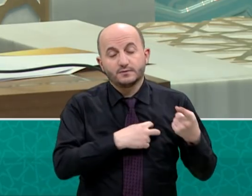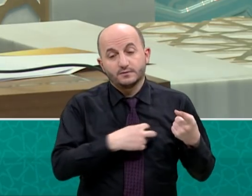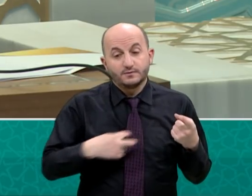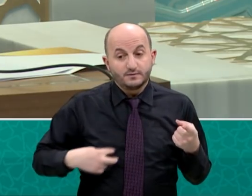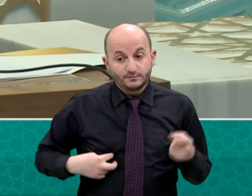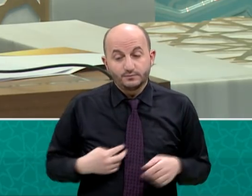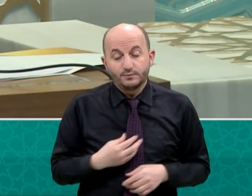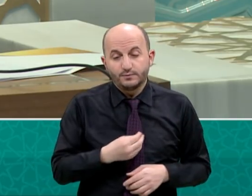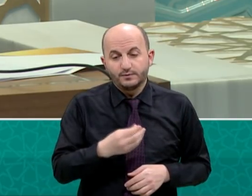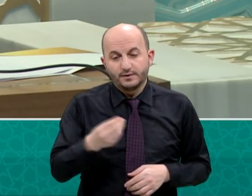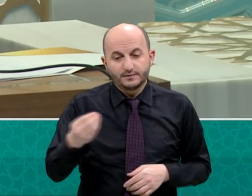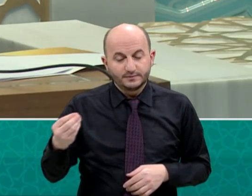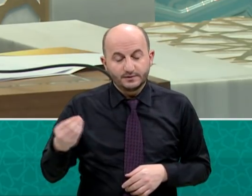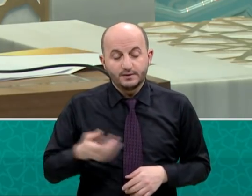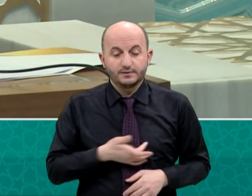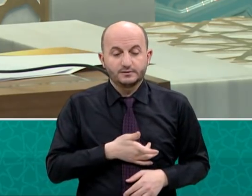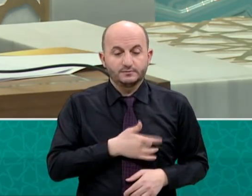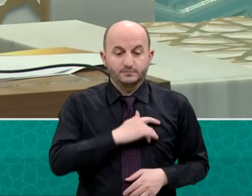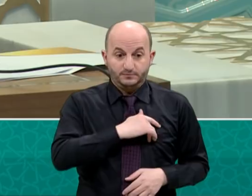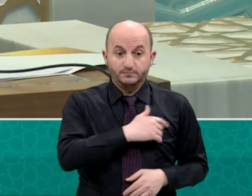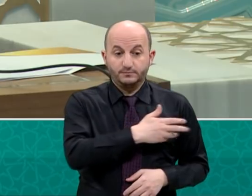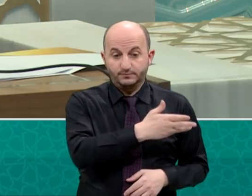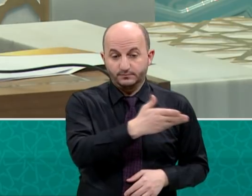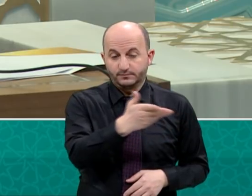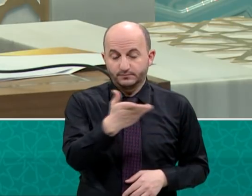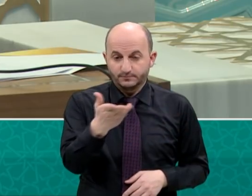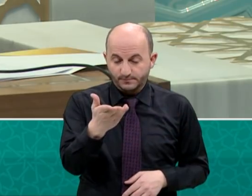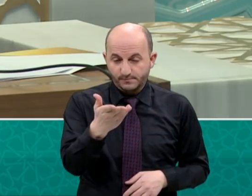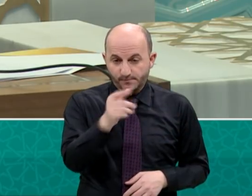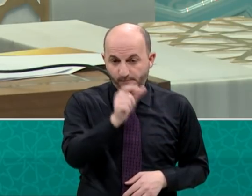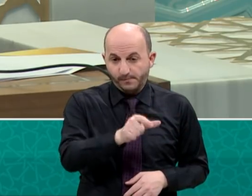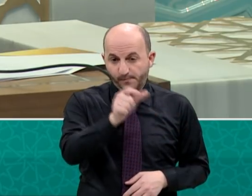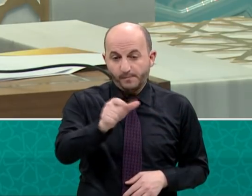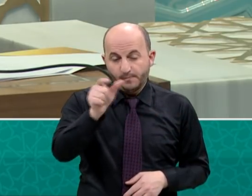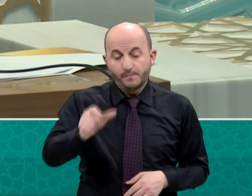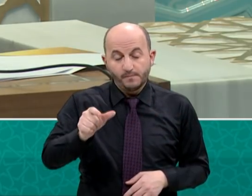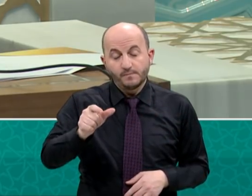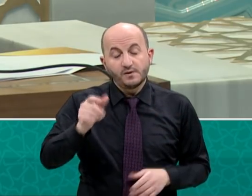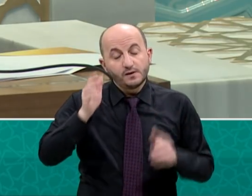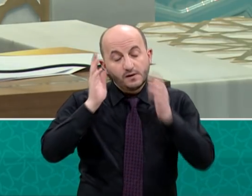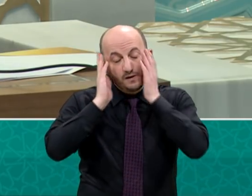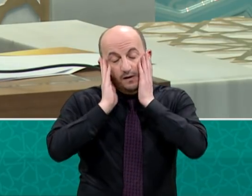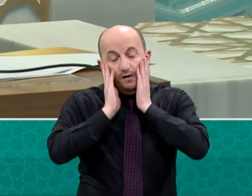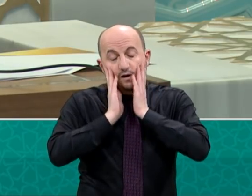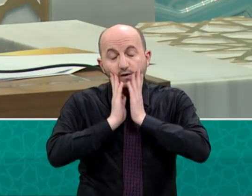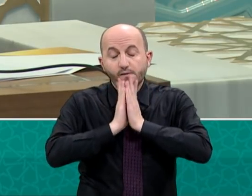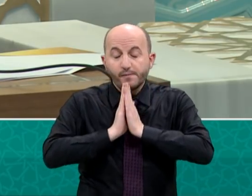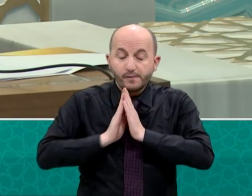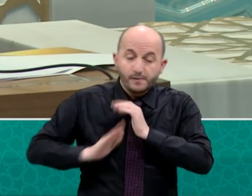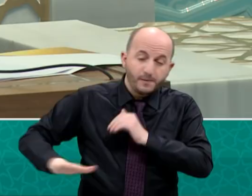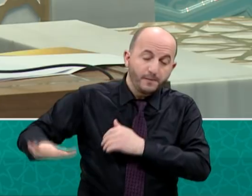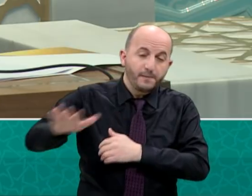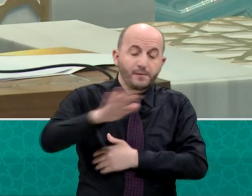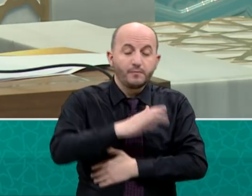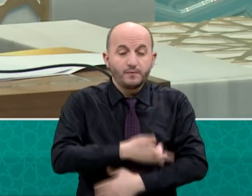Resullerine iman edenler, ki elhamdülillah hepimiz o